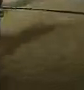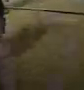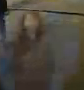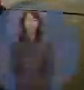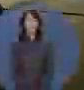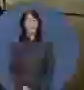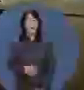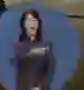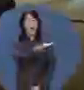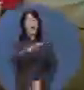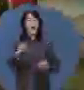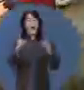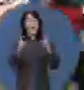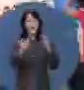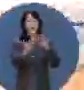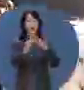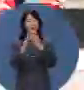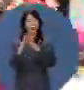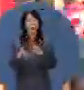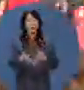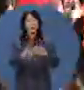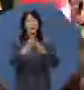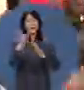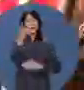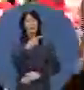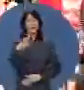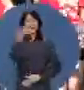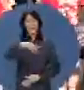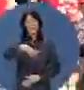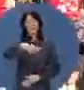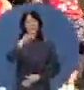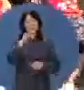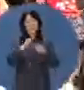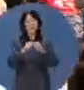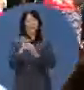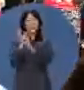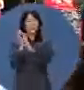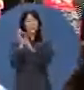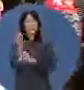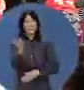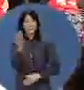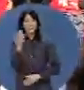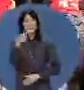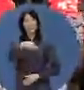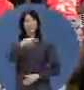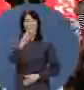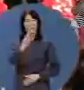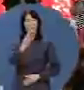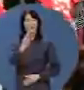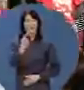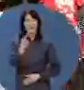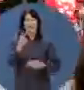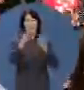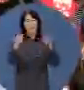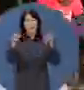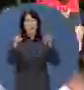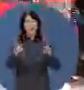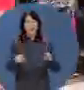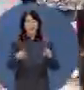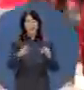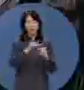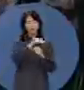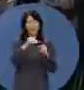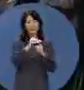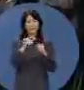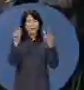またこの日は平城遷都1300年祭100日前のプレイベントの一つということで、マ